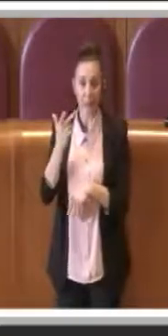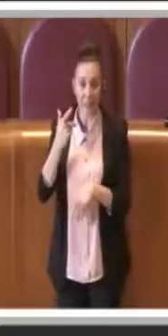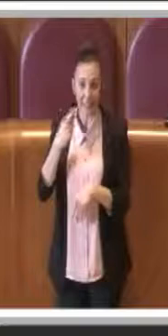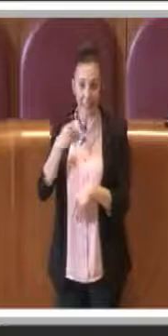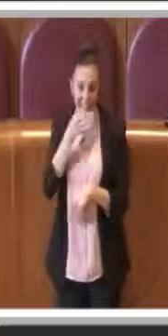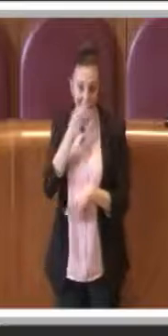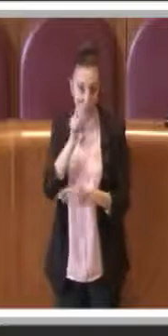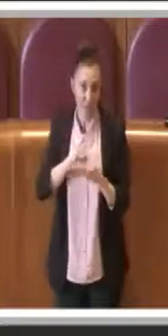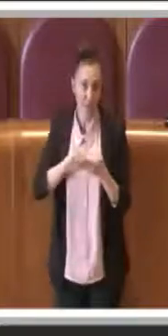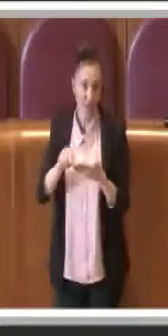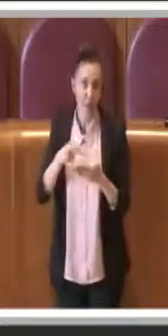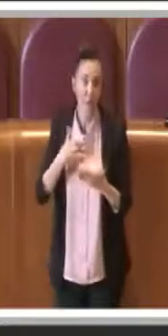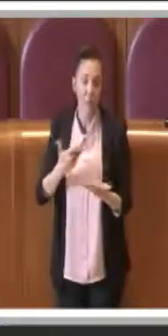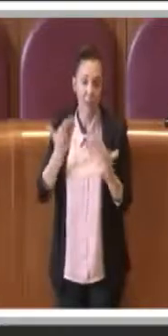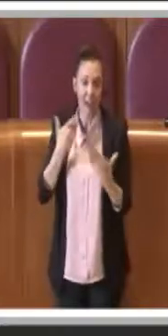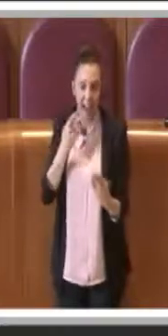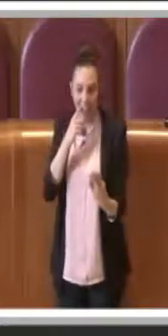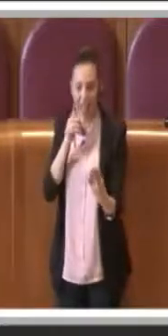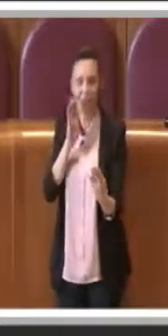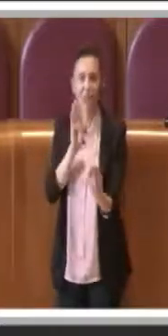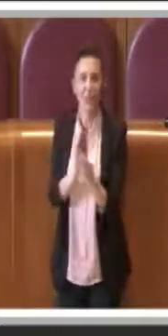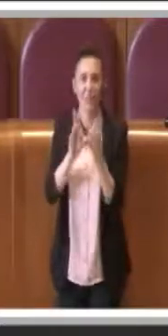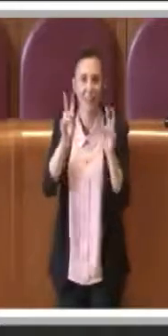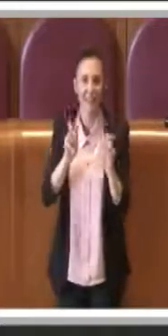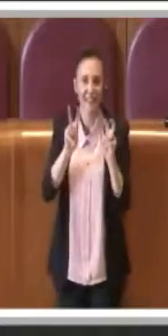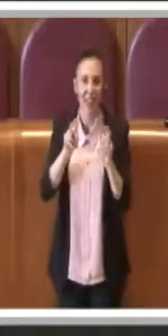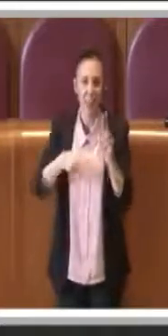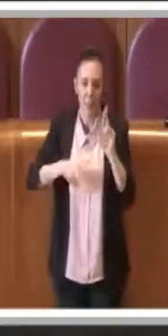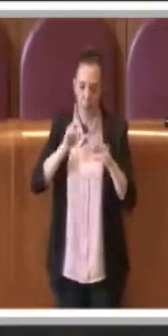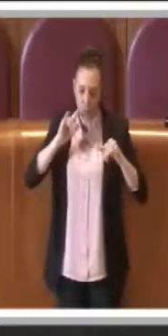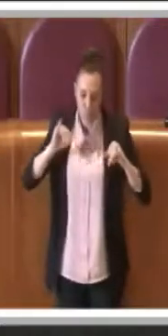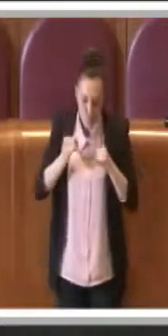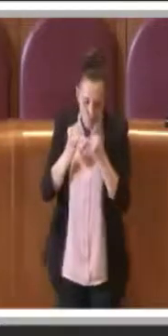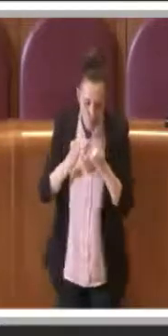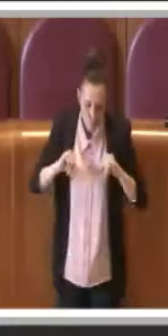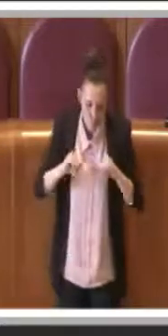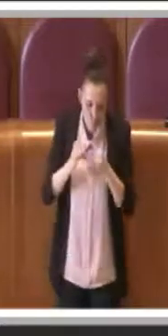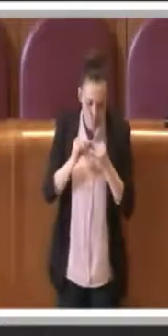di voto, magari affrontare il tema nello specifico anche in una